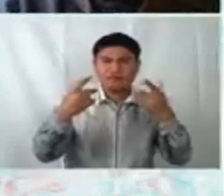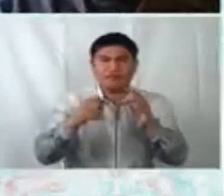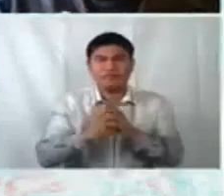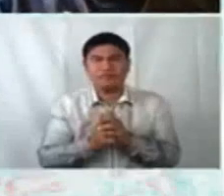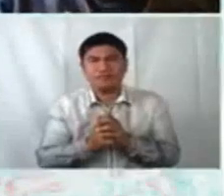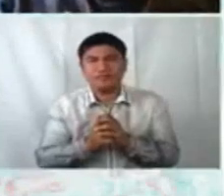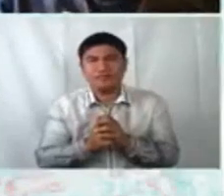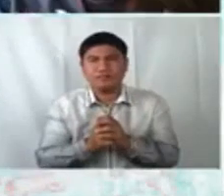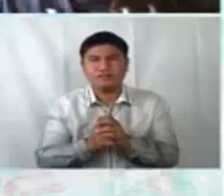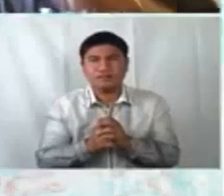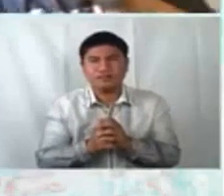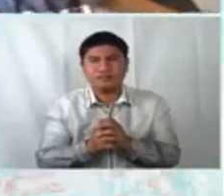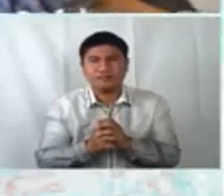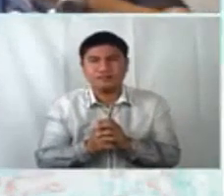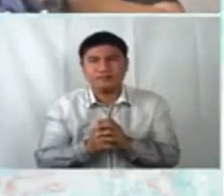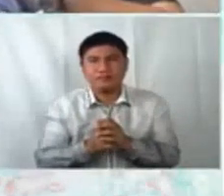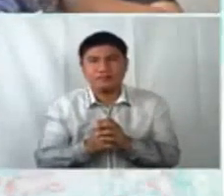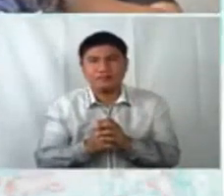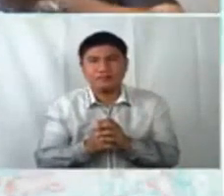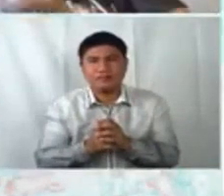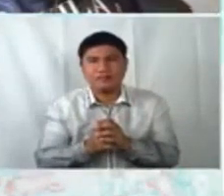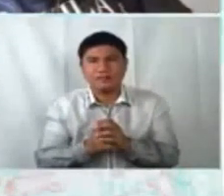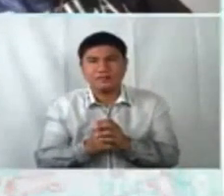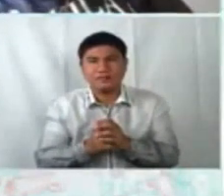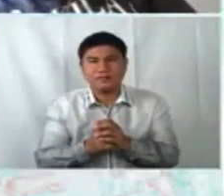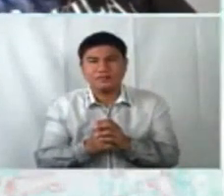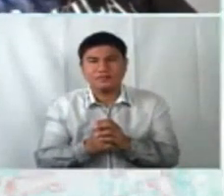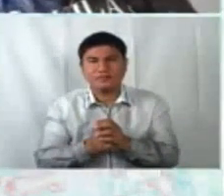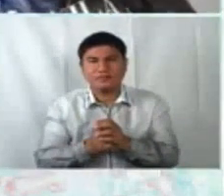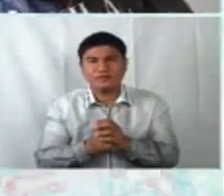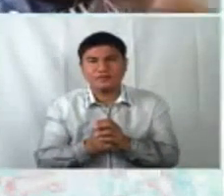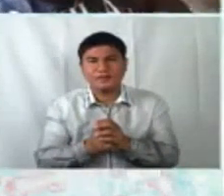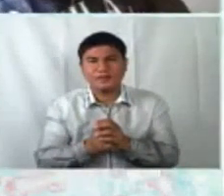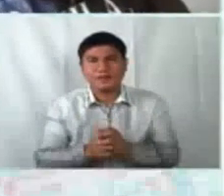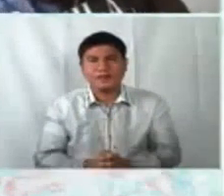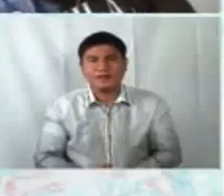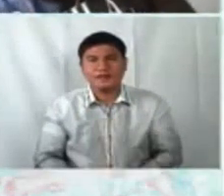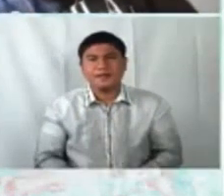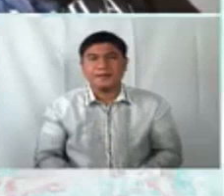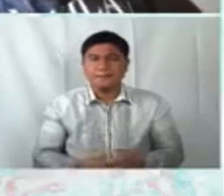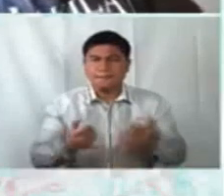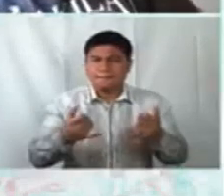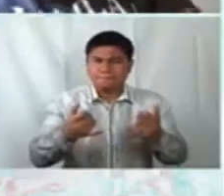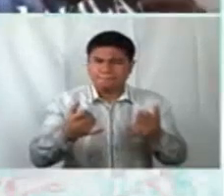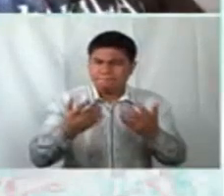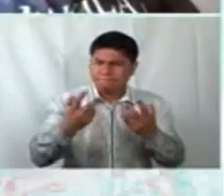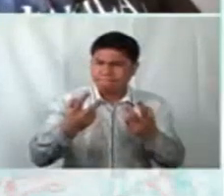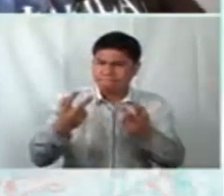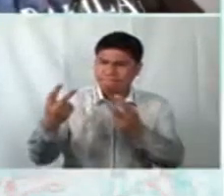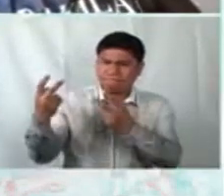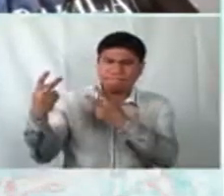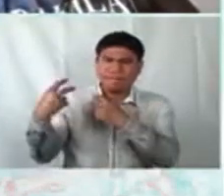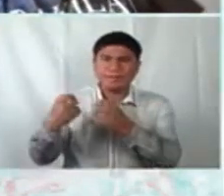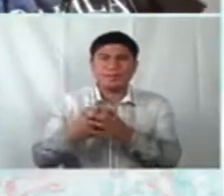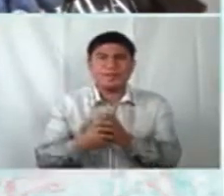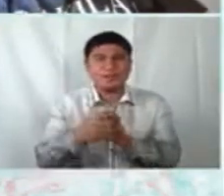Napakaganda po niya, no? So yun po, no? So yun po, bumabalik sila sa